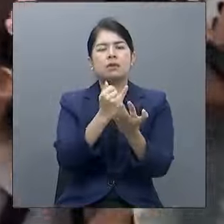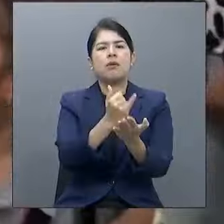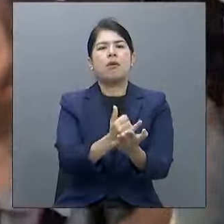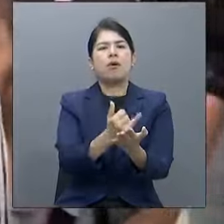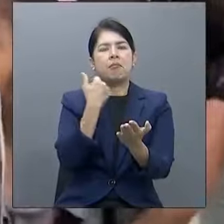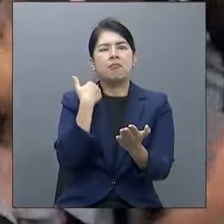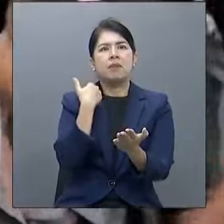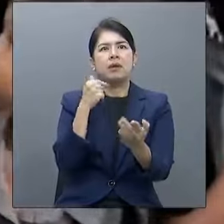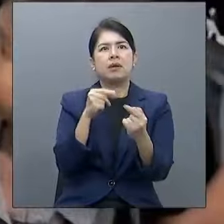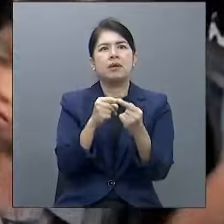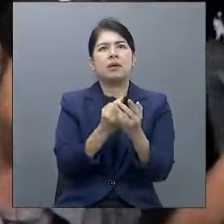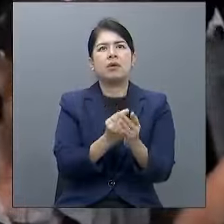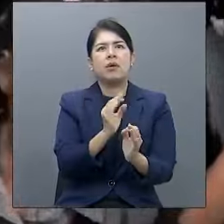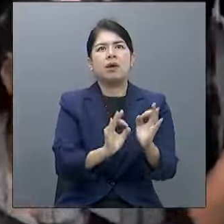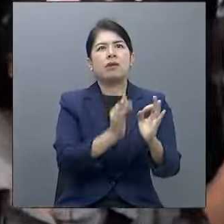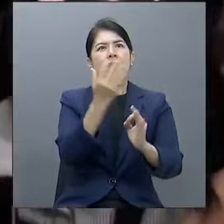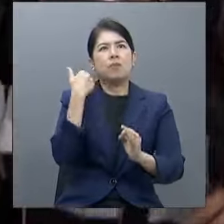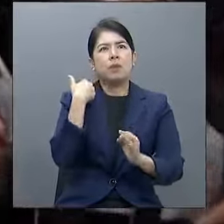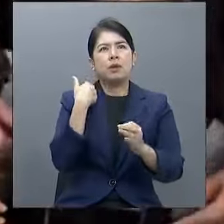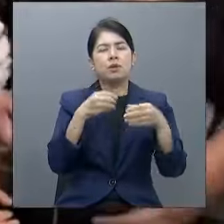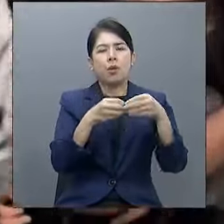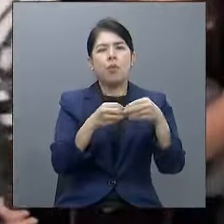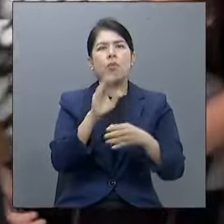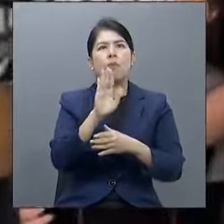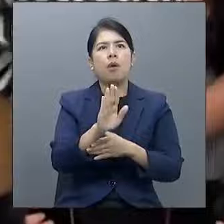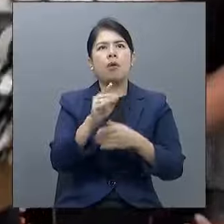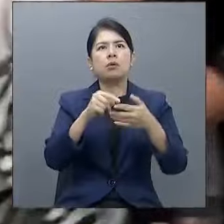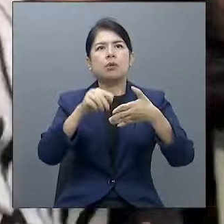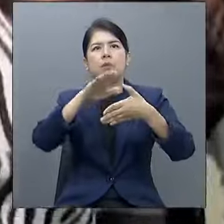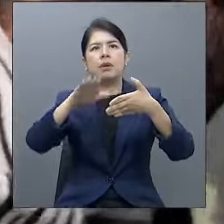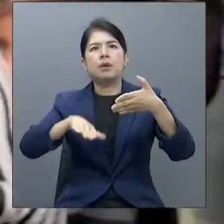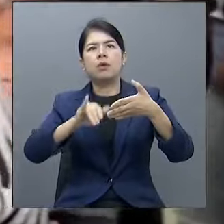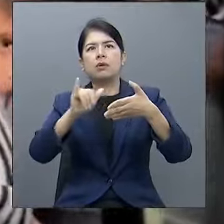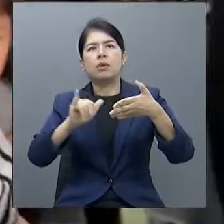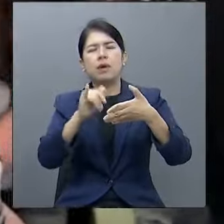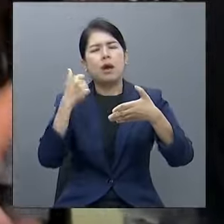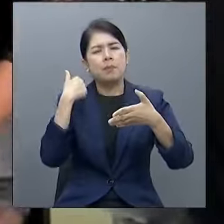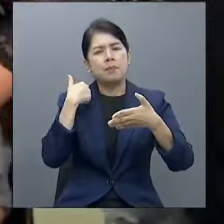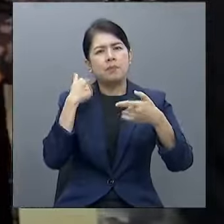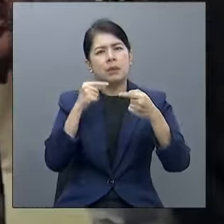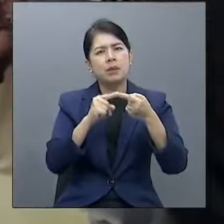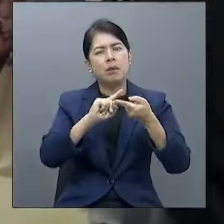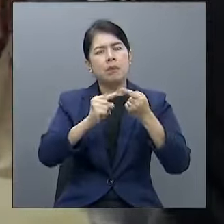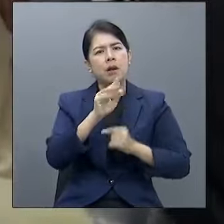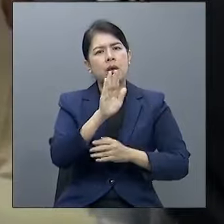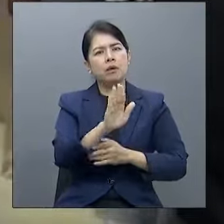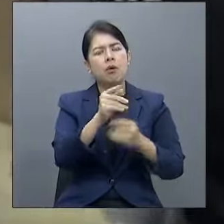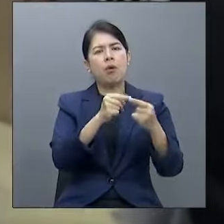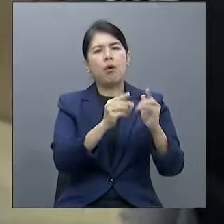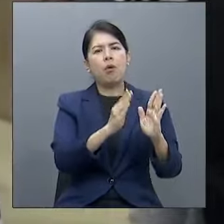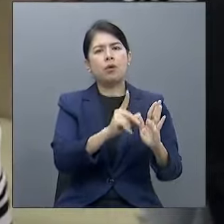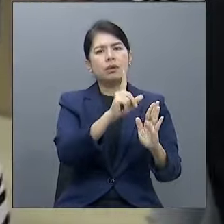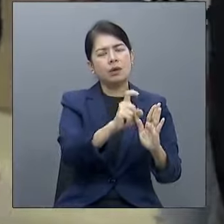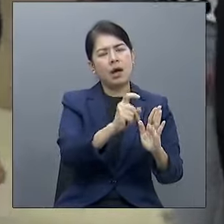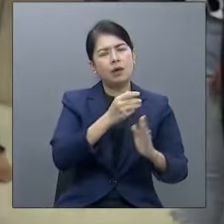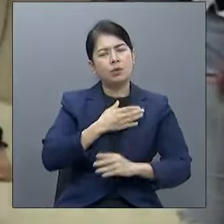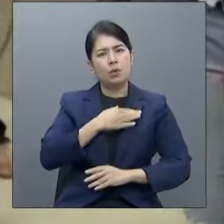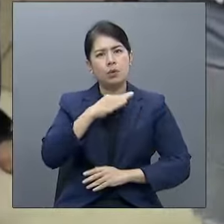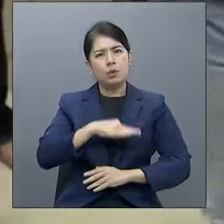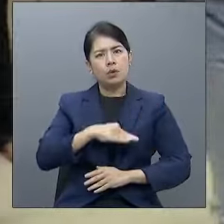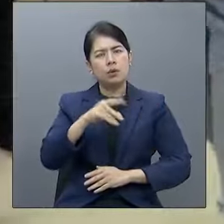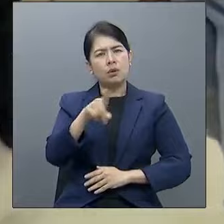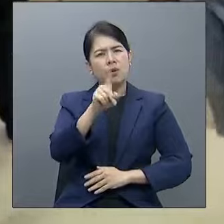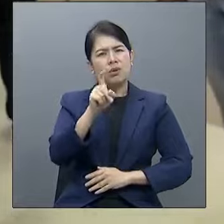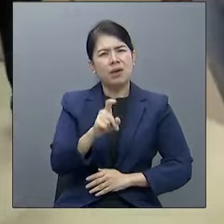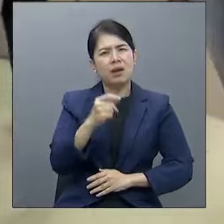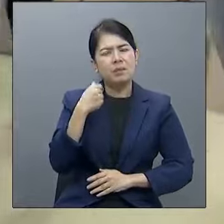ญาติครับแล้วก็เพื่อนของนายใหม่เกิดเหตุวุ่นวายเล็กน้อยเพราะว่ายังคงสงสัยประเด็นเรื่องคีย์การ์ดมีการตะโกน